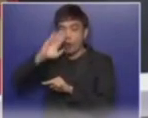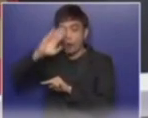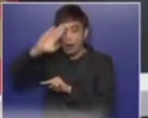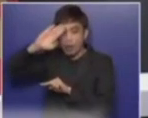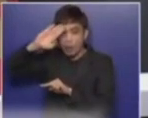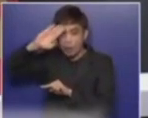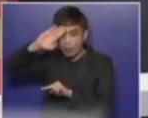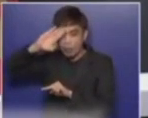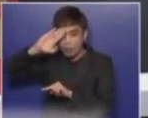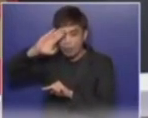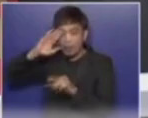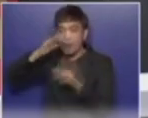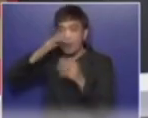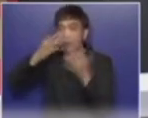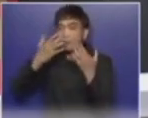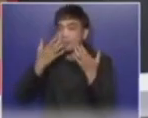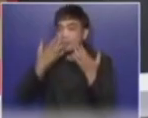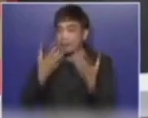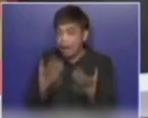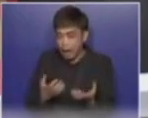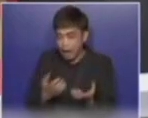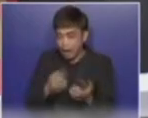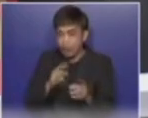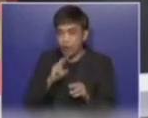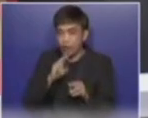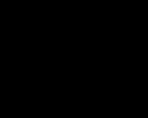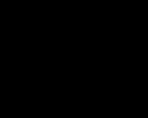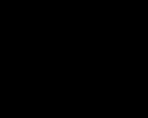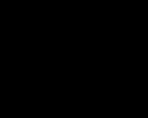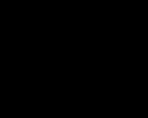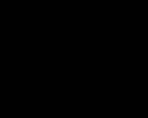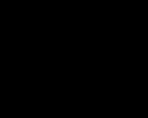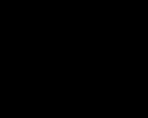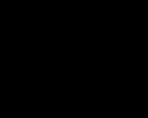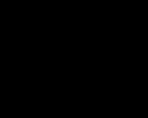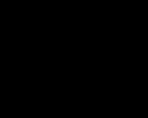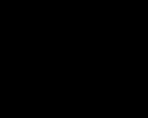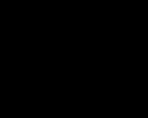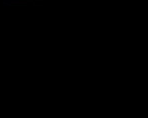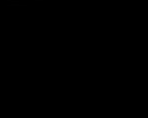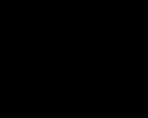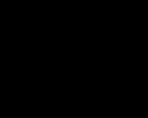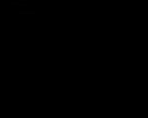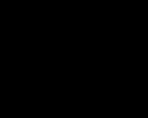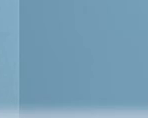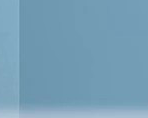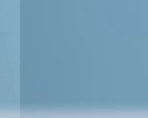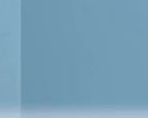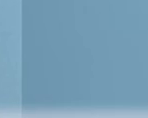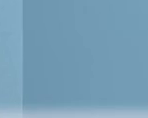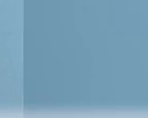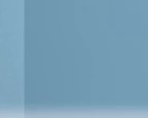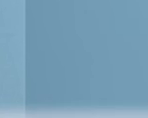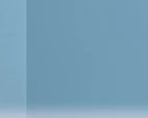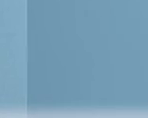นลุกพร้อมกับวิพากษ์วิจารณ์เกี่ยวกับรัฐสภาใหม่กันใหญ่แต่ล่าสุดปริศนานี้ก็กระจ่างเมื่อน